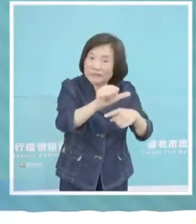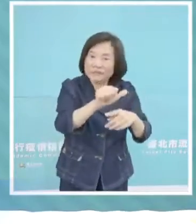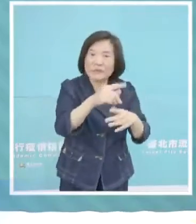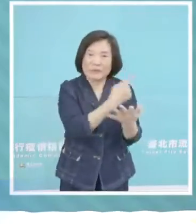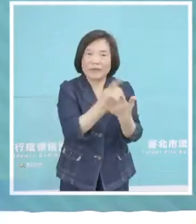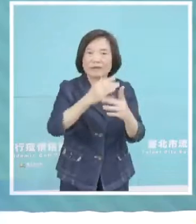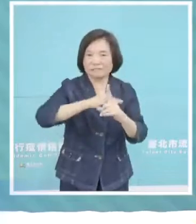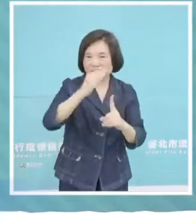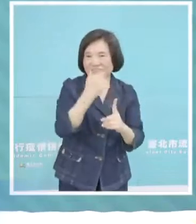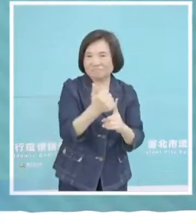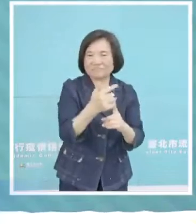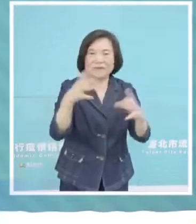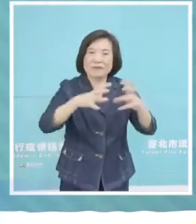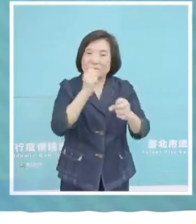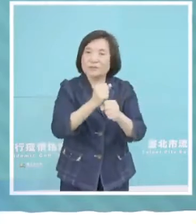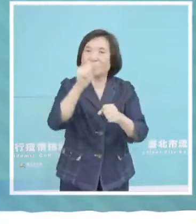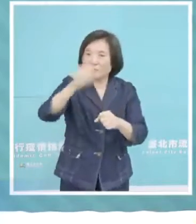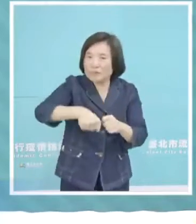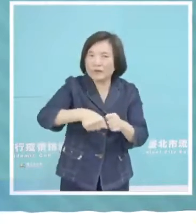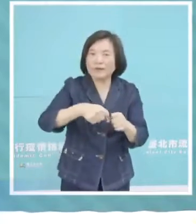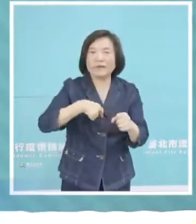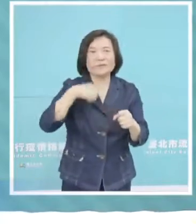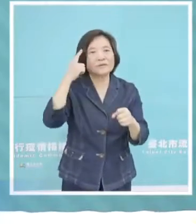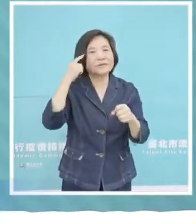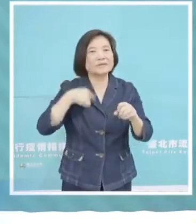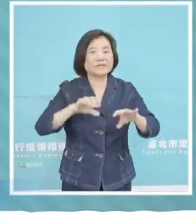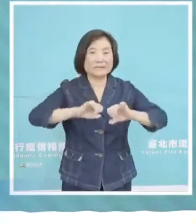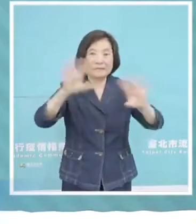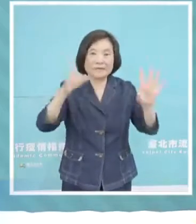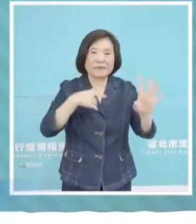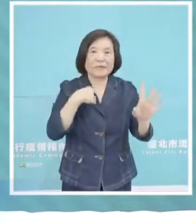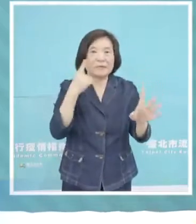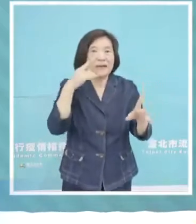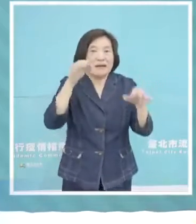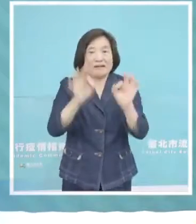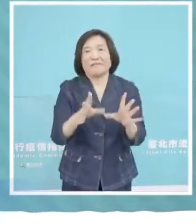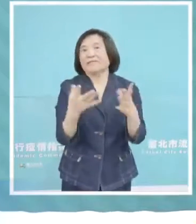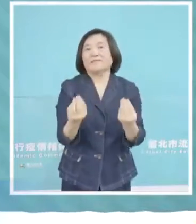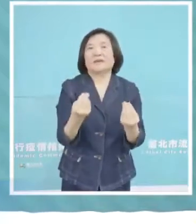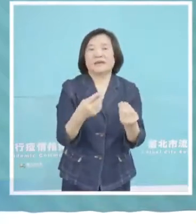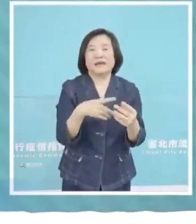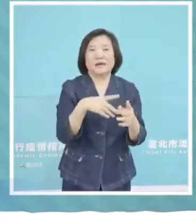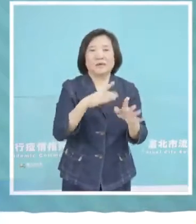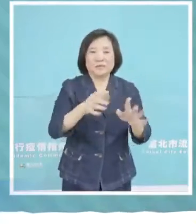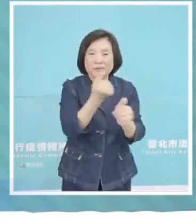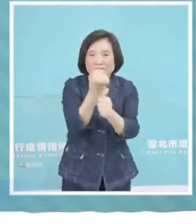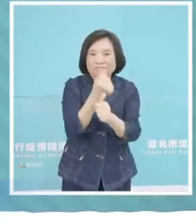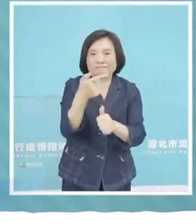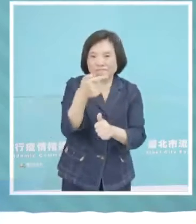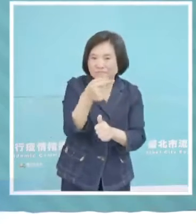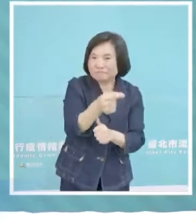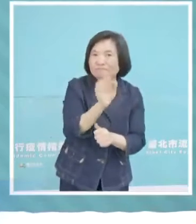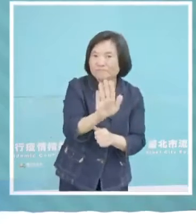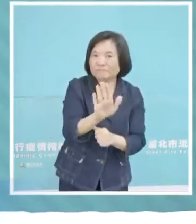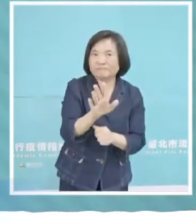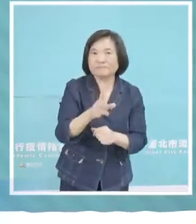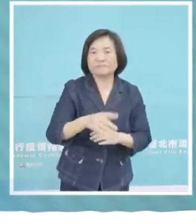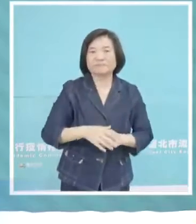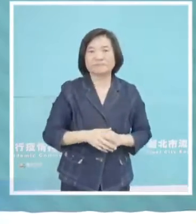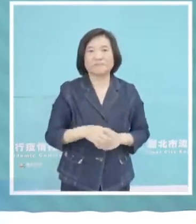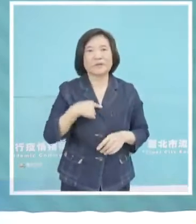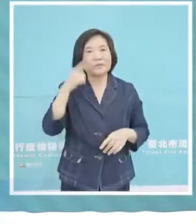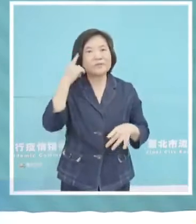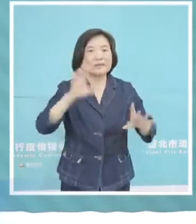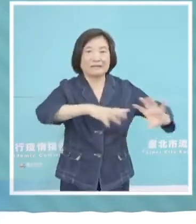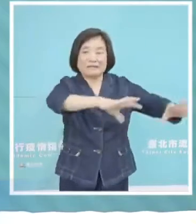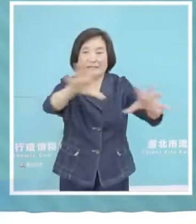民都愿意合作，我们现在用这种方式，以最低的成本就可以把疫情控制到一个程度。我想这才是世界